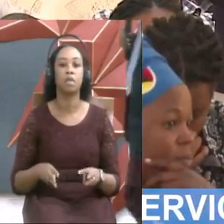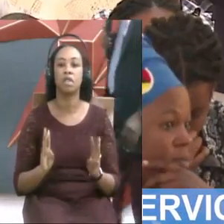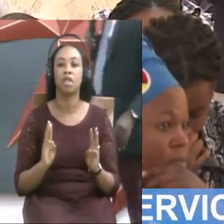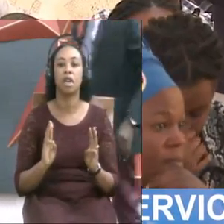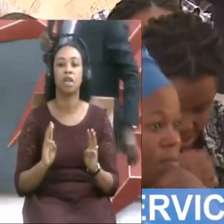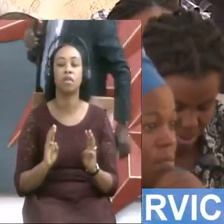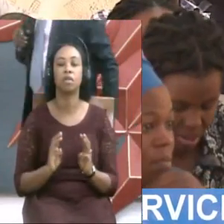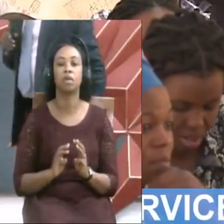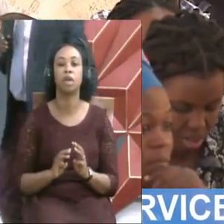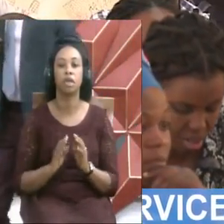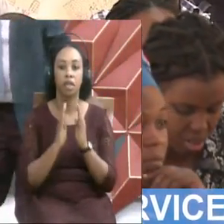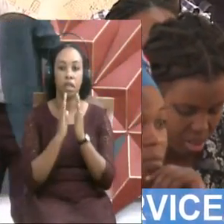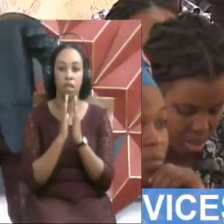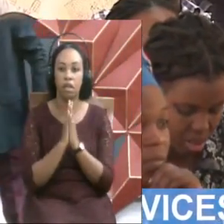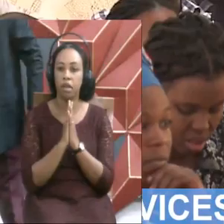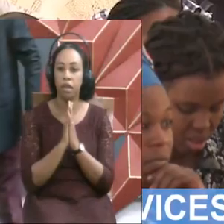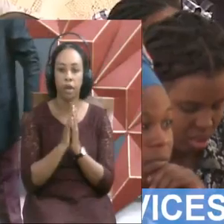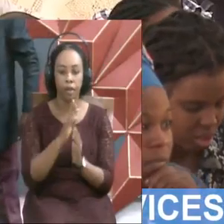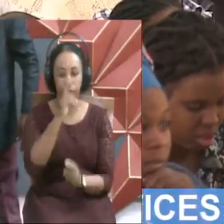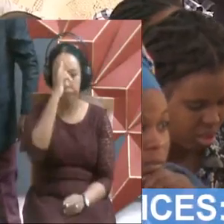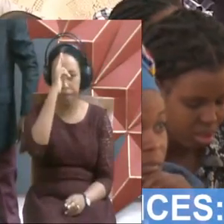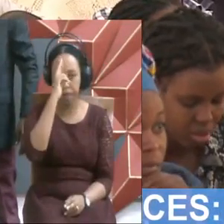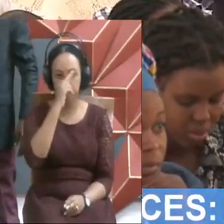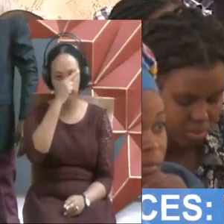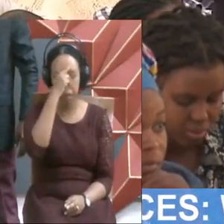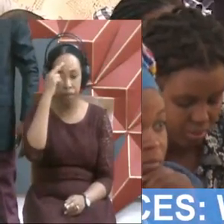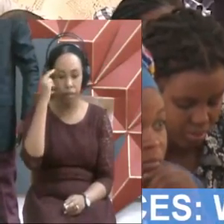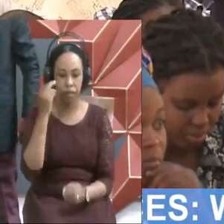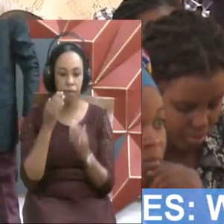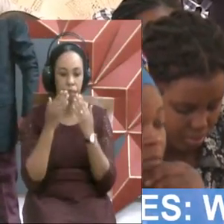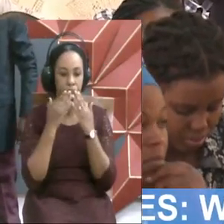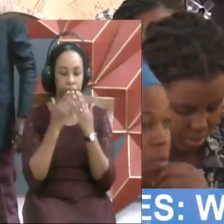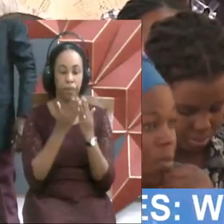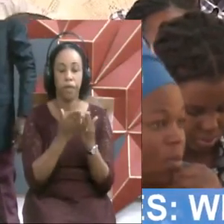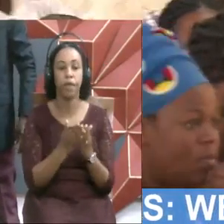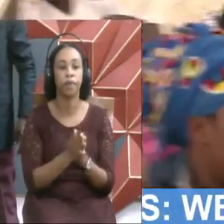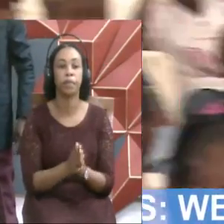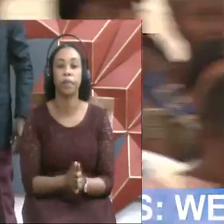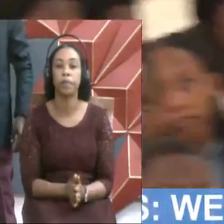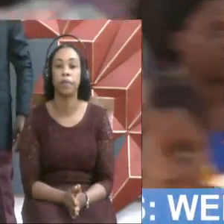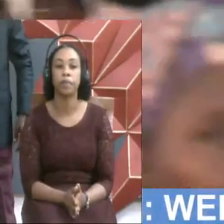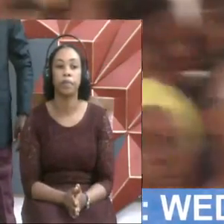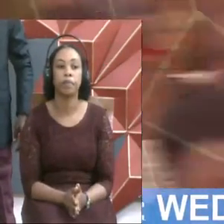D'habitude, je viens de l'Église catholique. Merci.